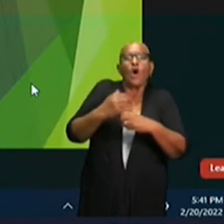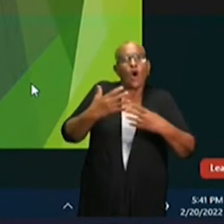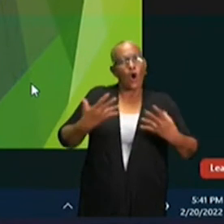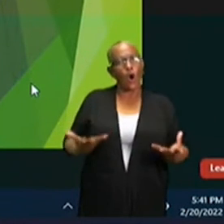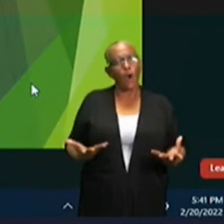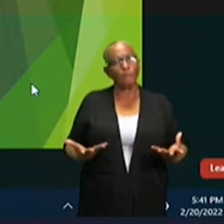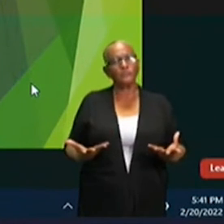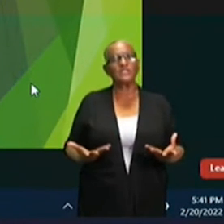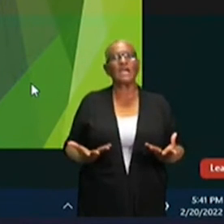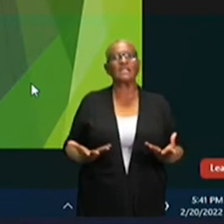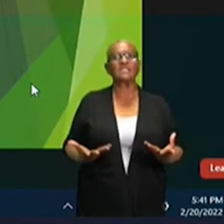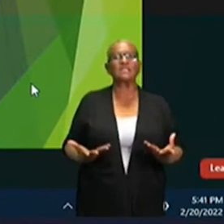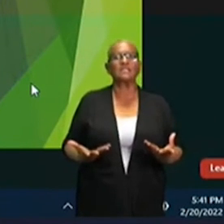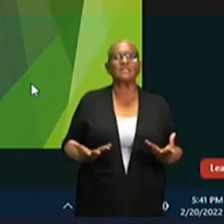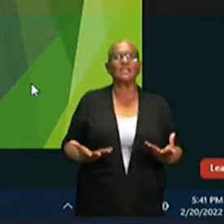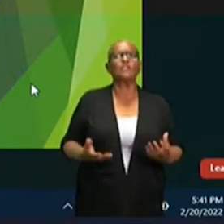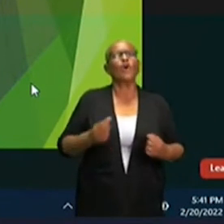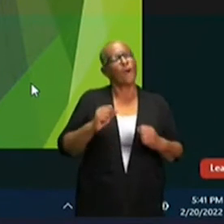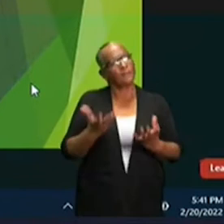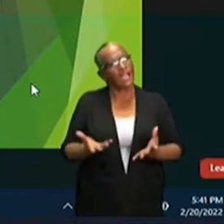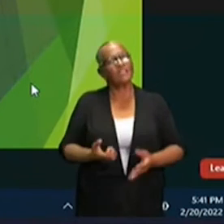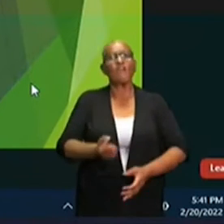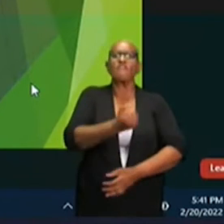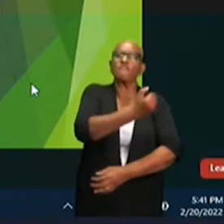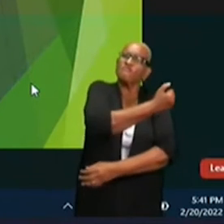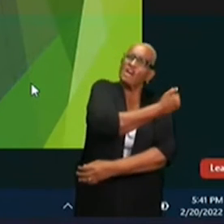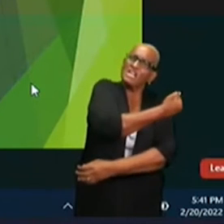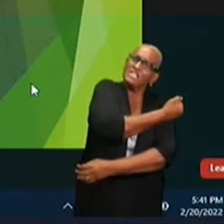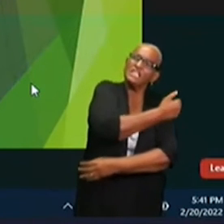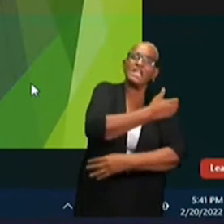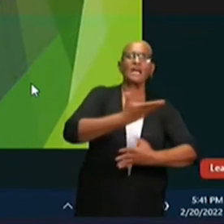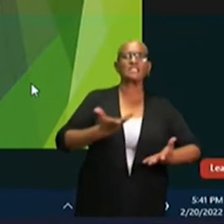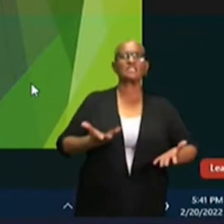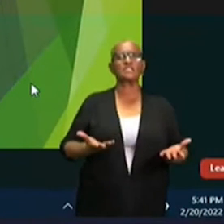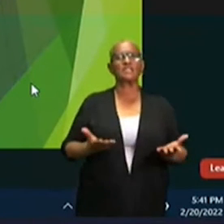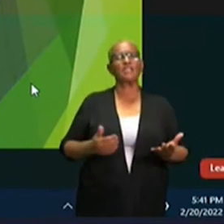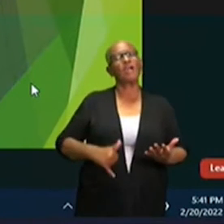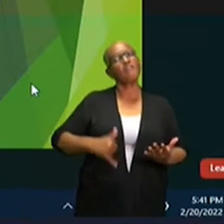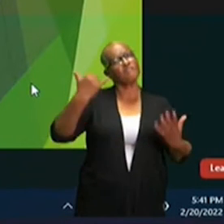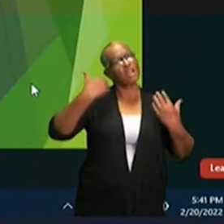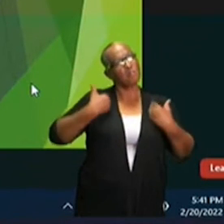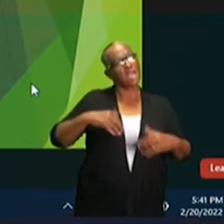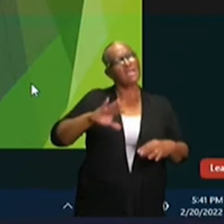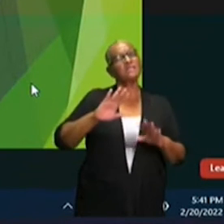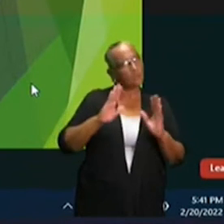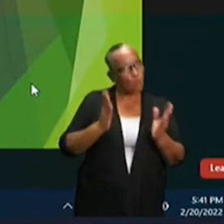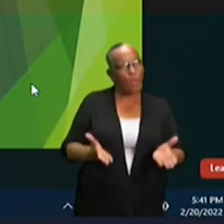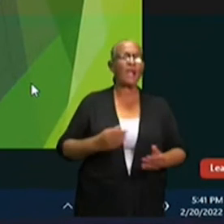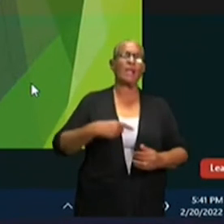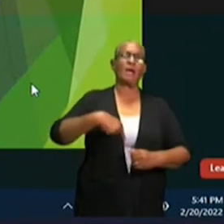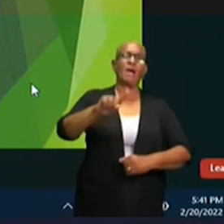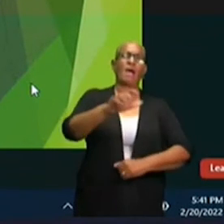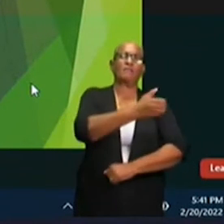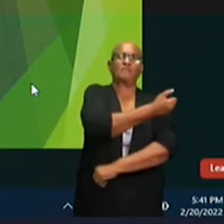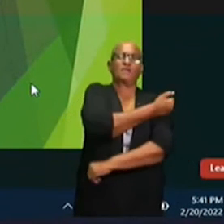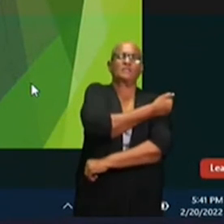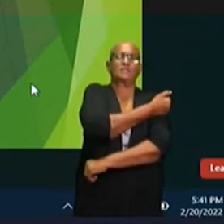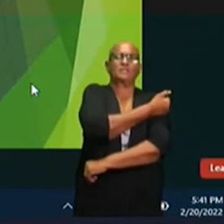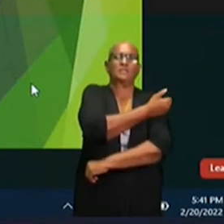de kunstmatige immuniteit zoals vaccinaties, waarbij veel grotere delen van de samenleving tijdens de vijfde